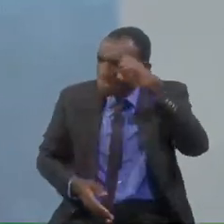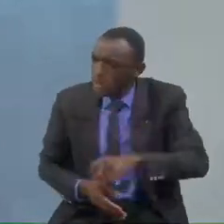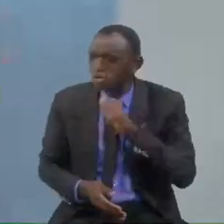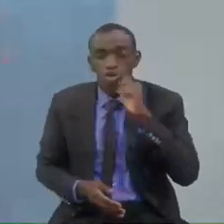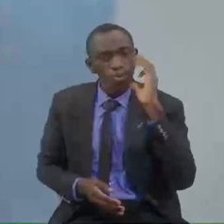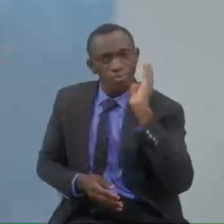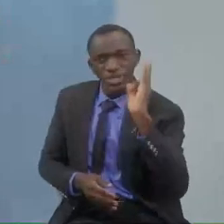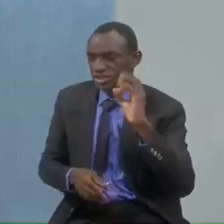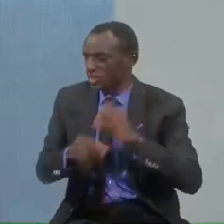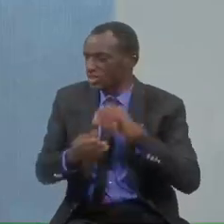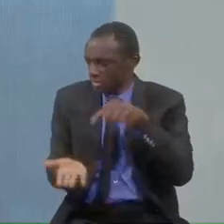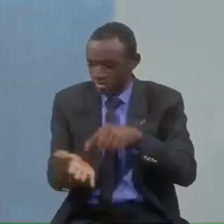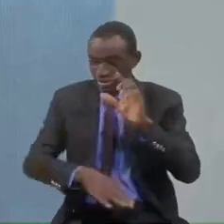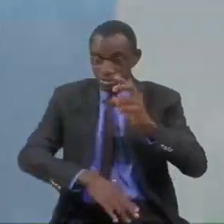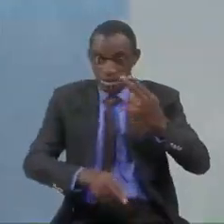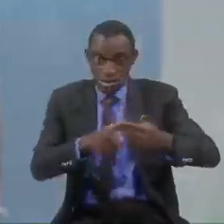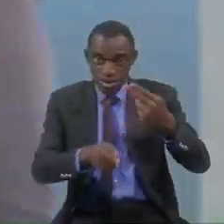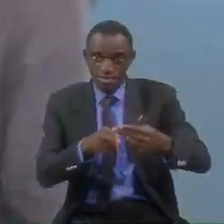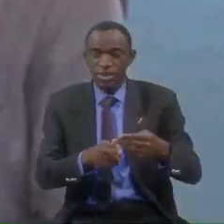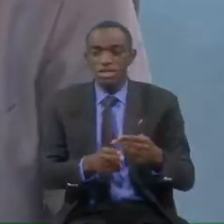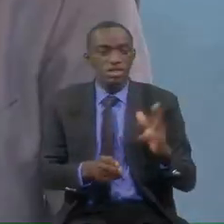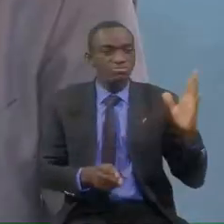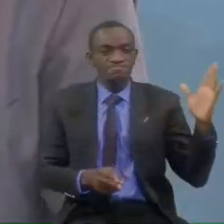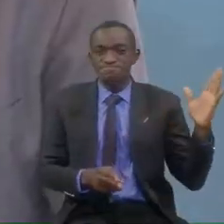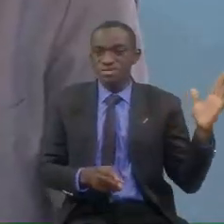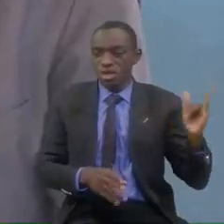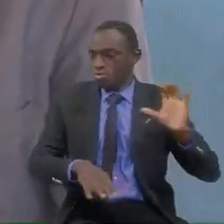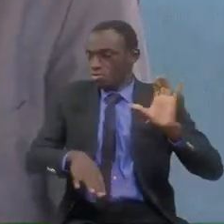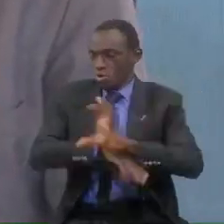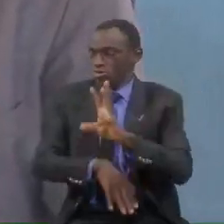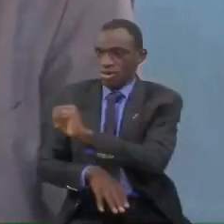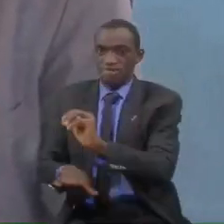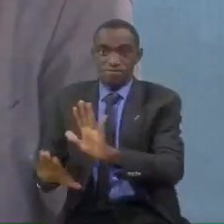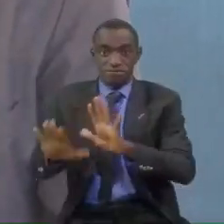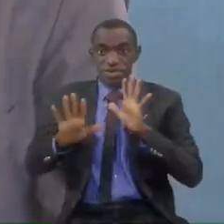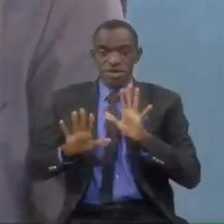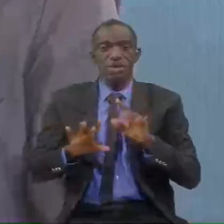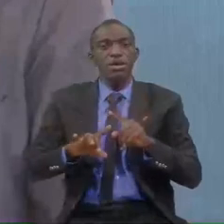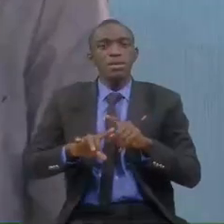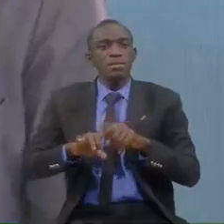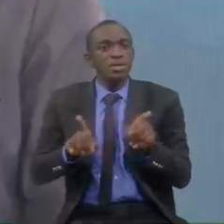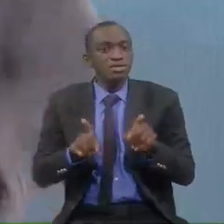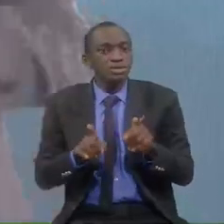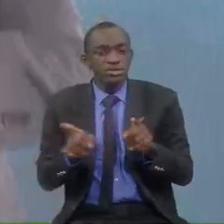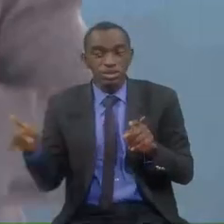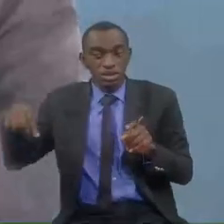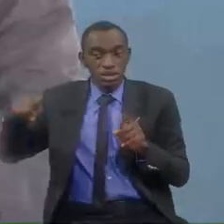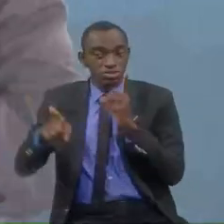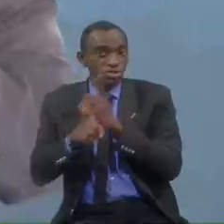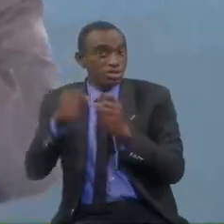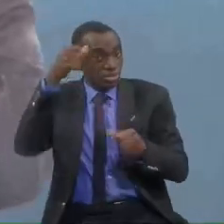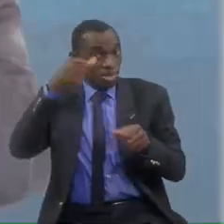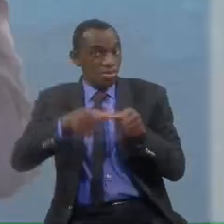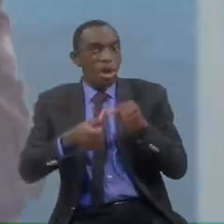de prêcher en ce nom-là. Et ils les ont menacés. Mais rappelez-vous ce qui est arrivé à Christ quelques